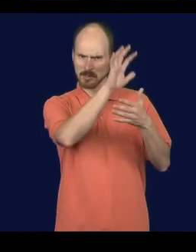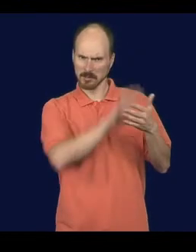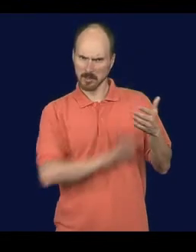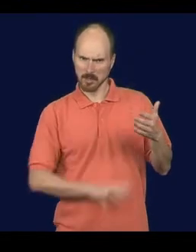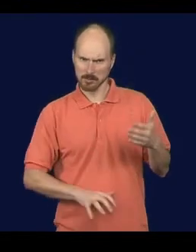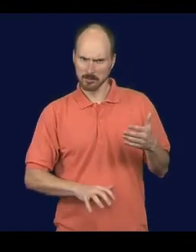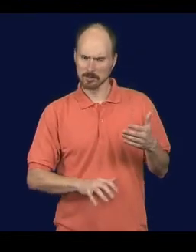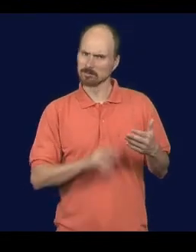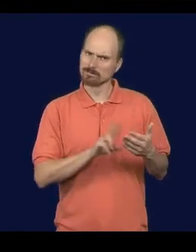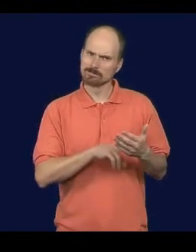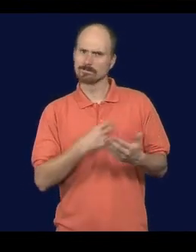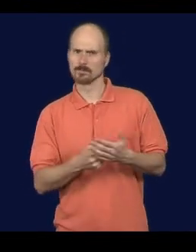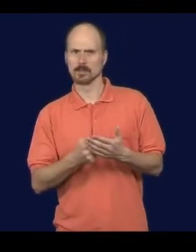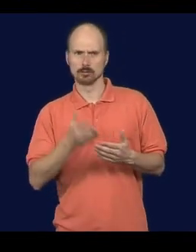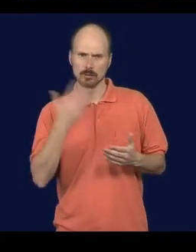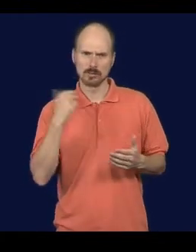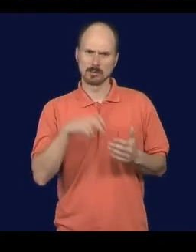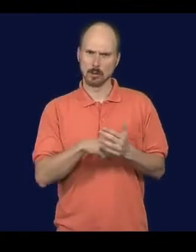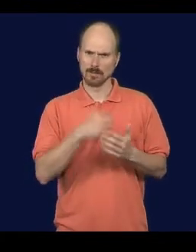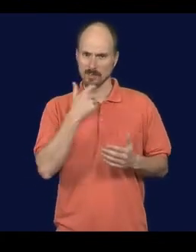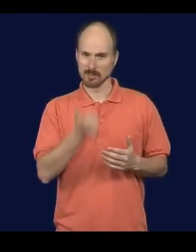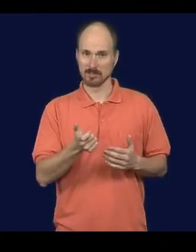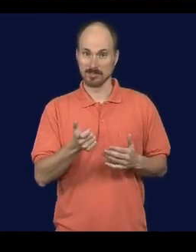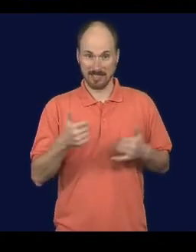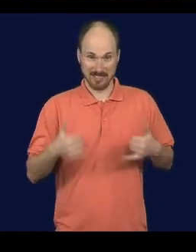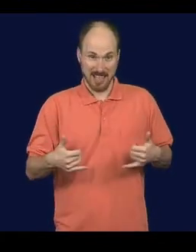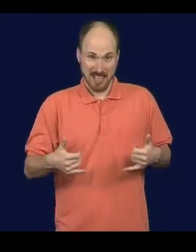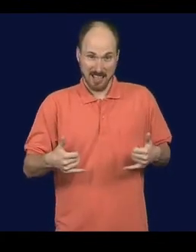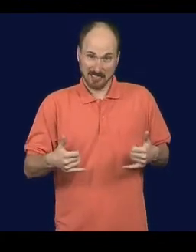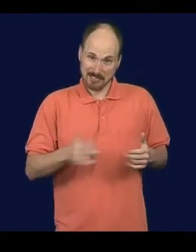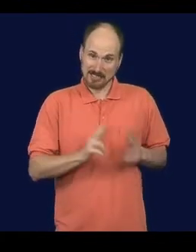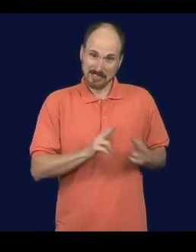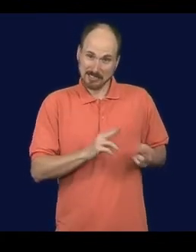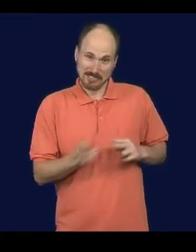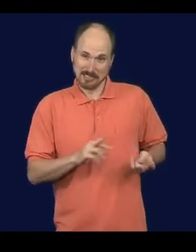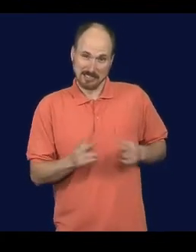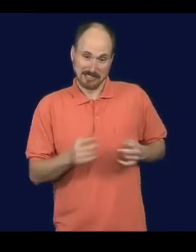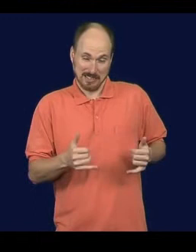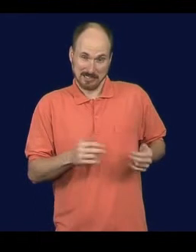jednoslovný příkaz na to, abyste někoho vytočili.